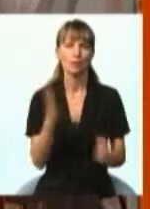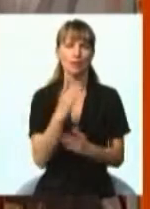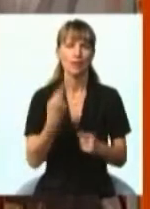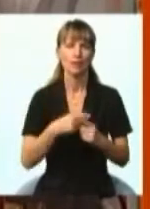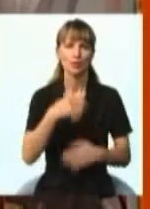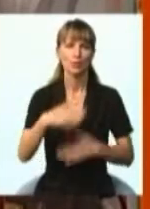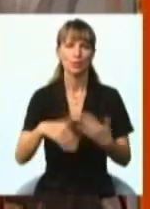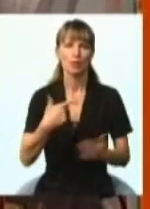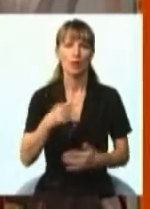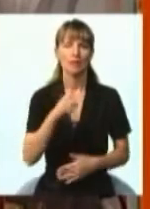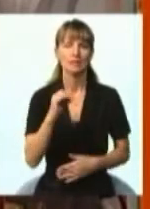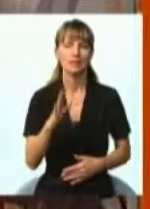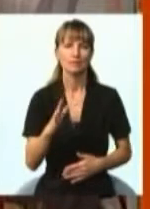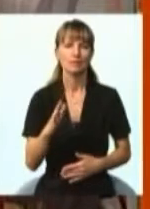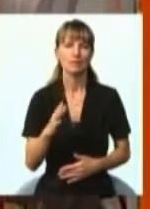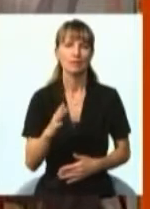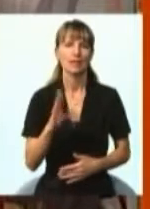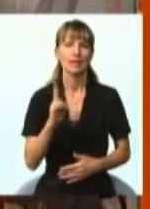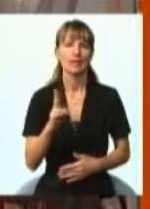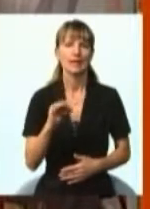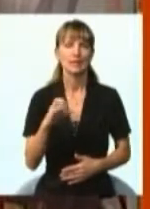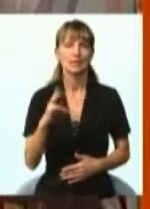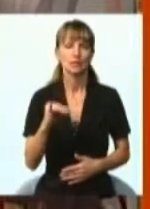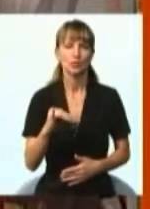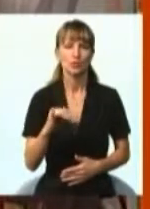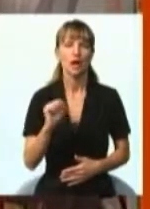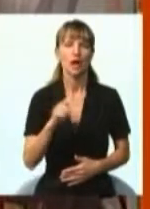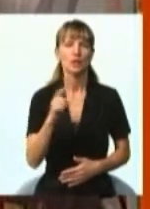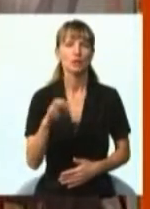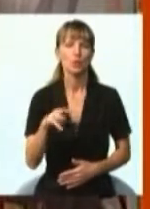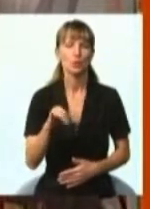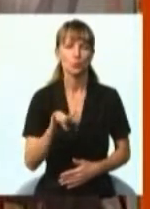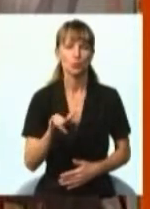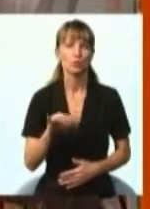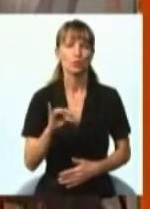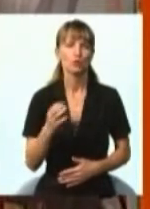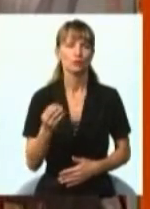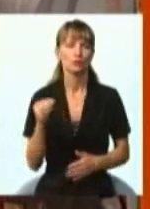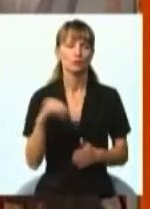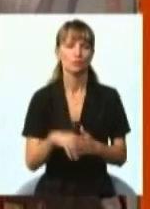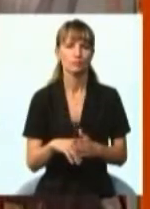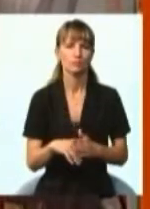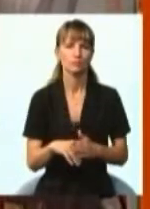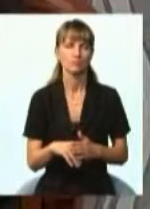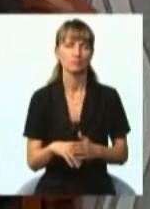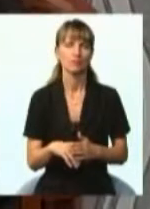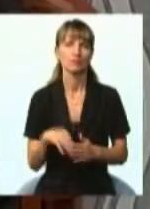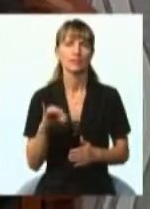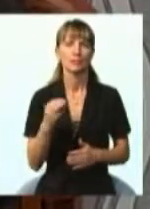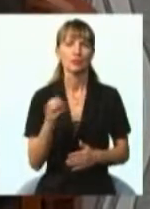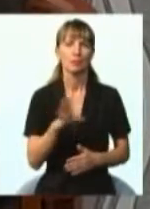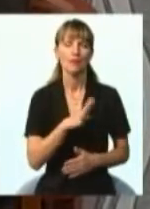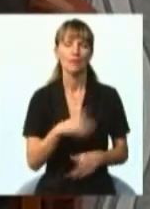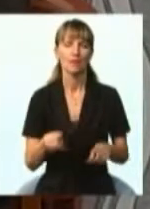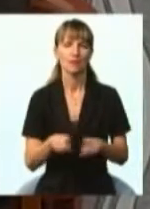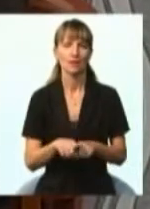суміш газів, там, кисню, азоту та більш других газів. От. І ще буває таке,